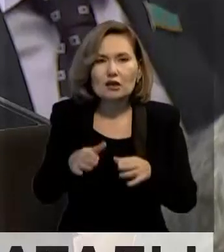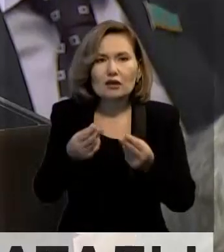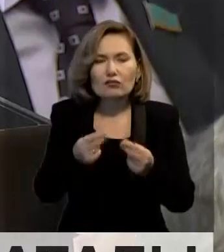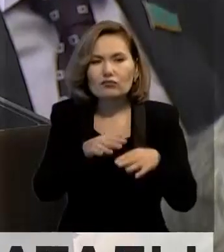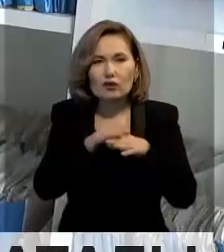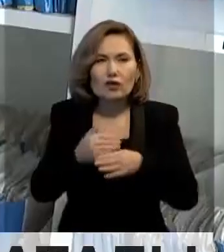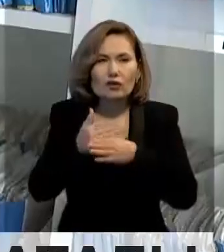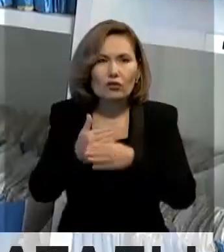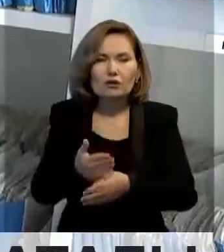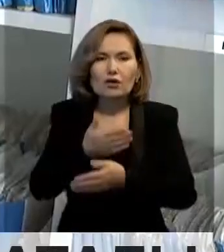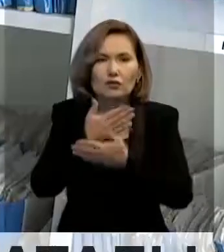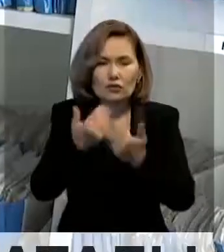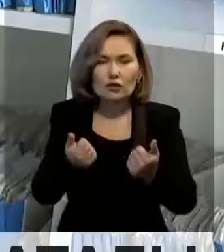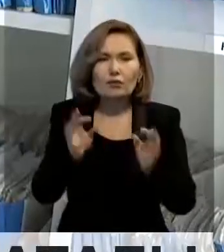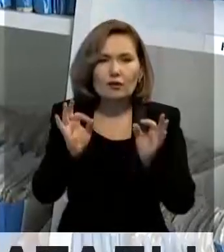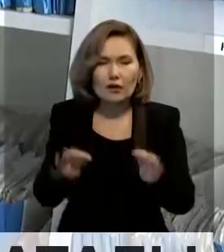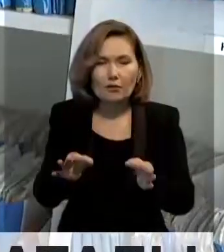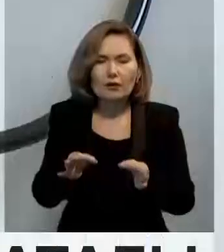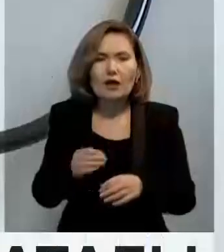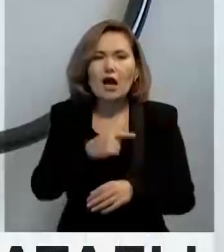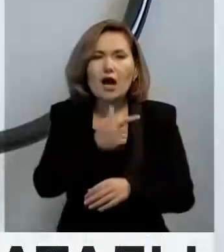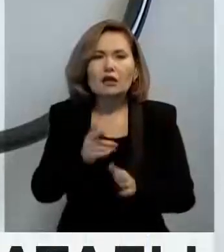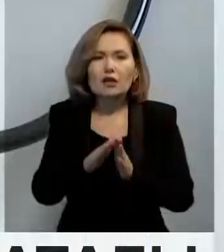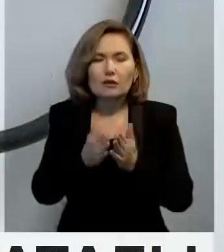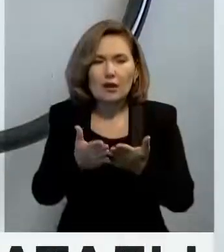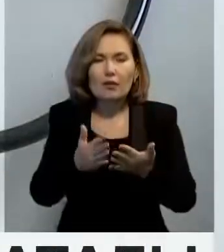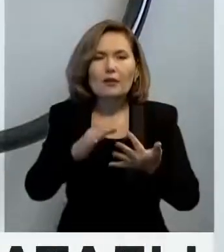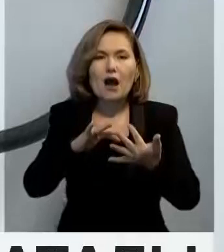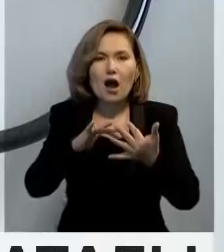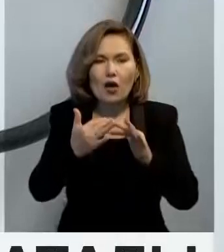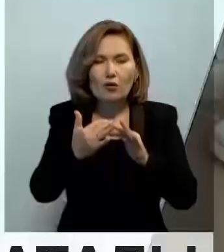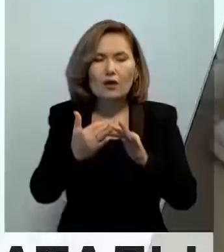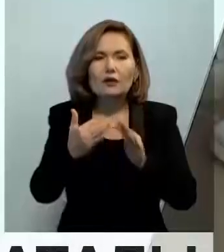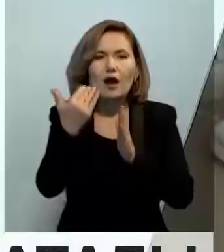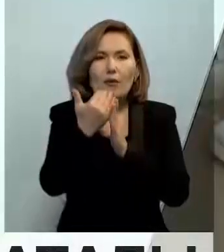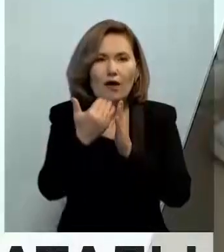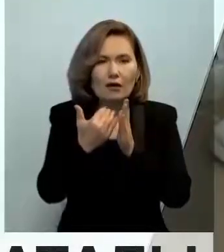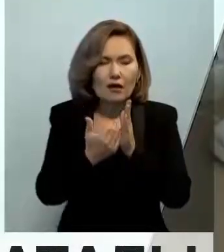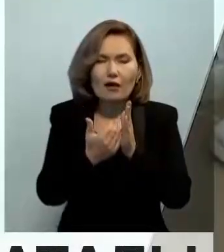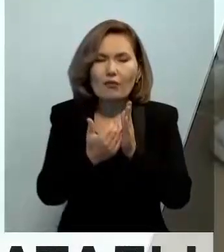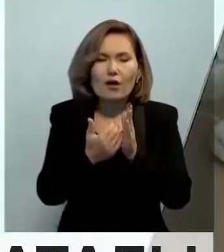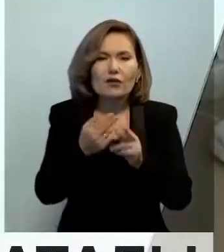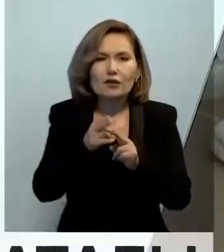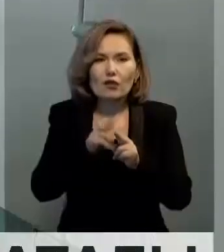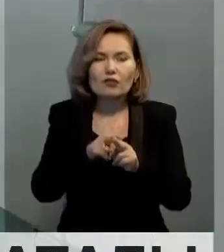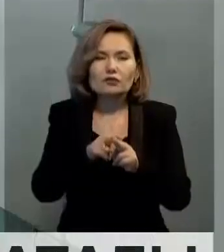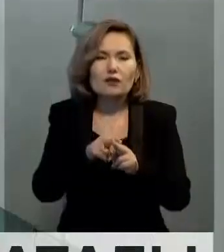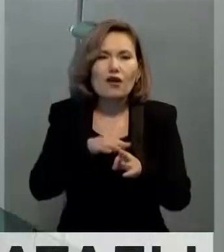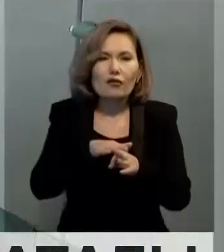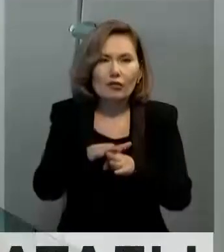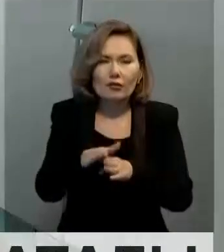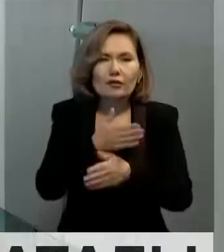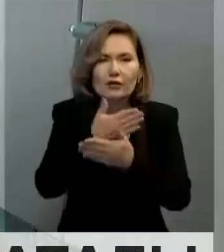жоқ. Рас қой? Рас. Дипломмен ауылға деген бағдарлама расында да өте сәтсіз аяқталды деп айтуға болады.